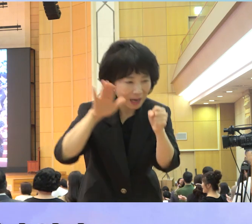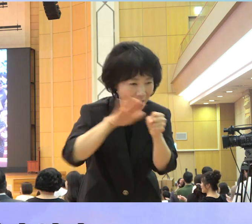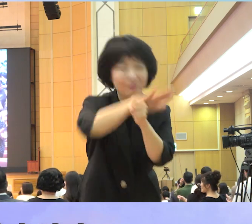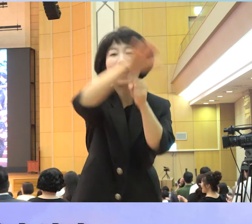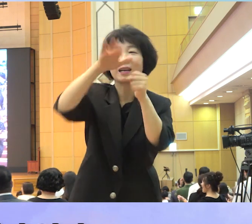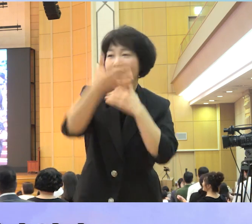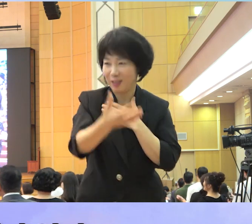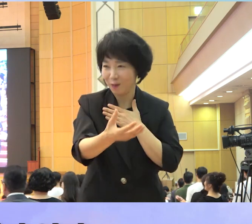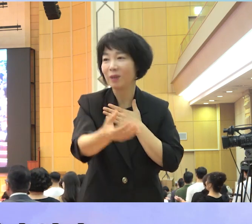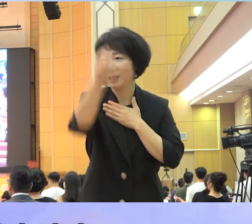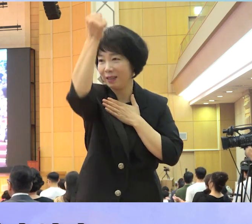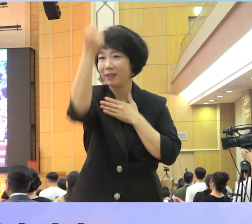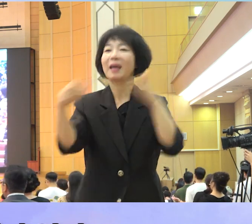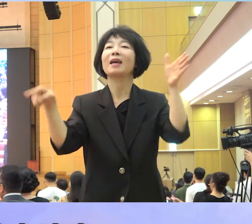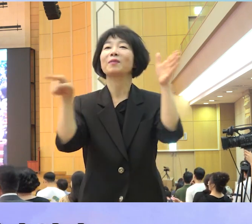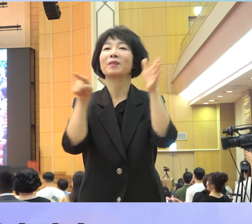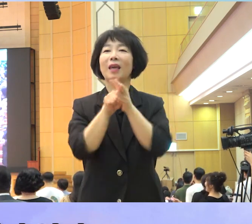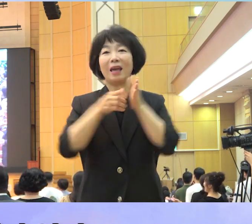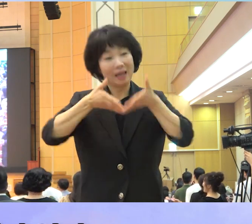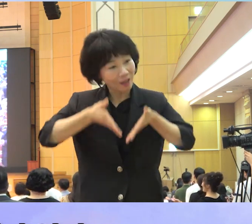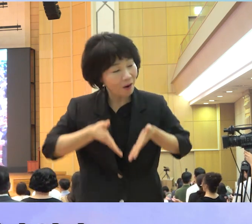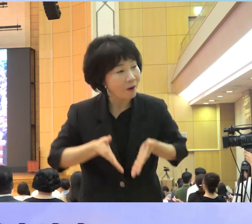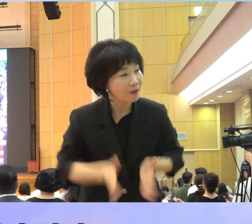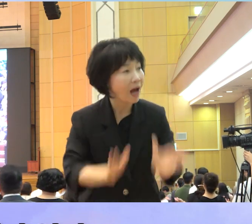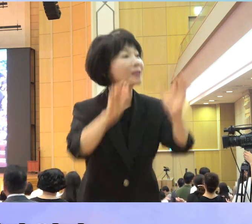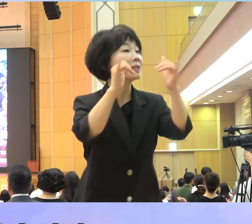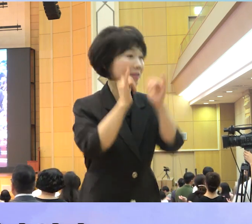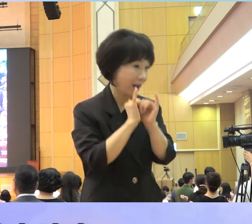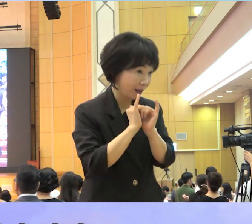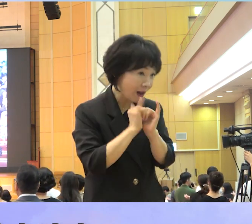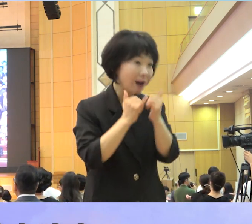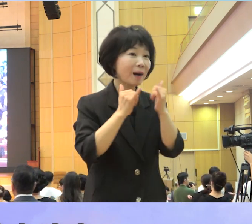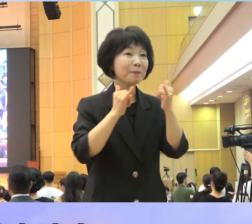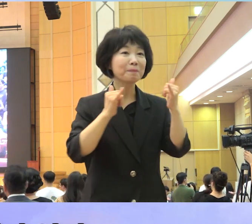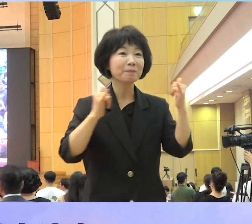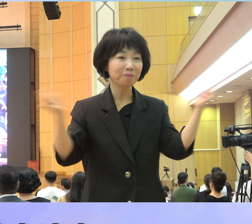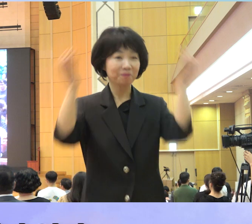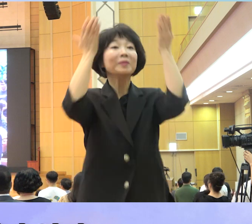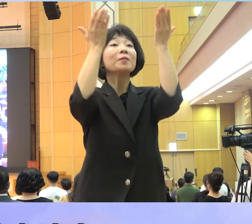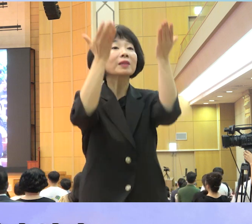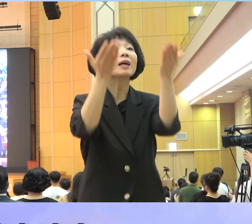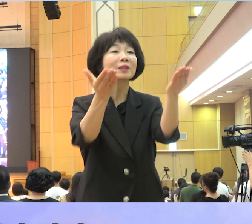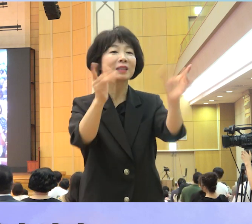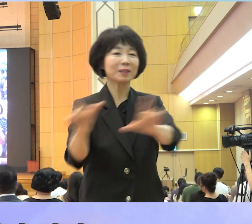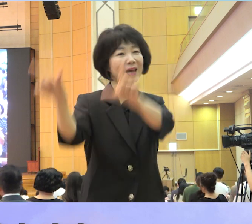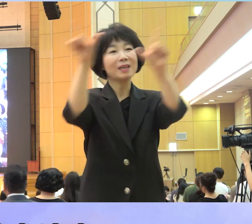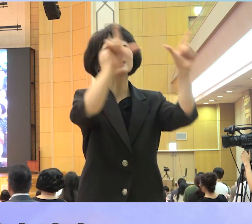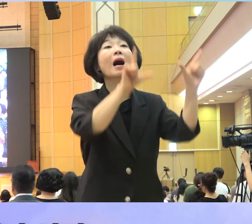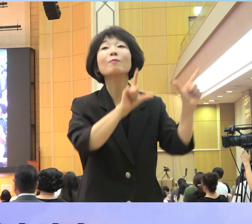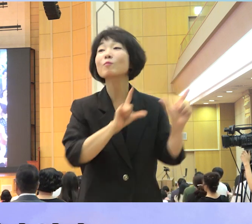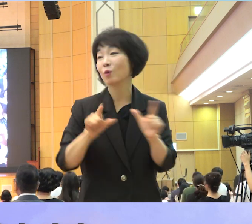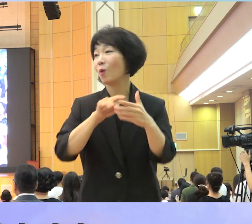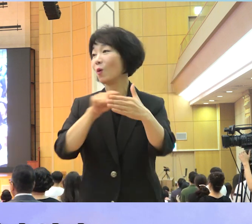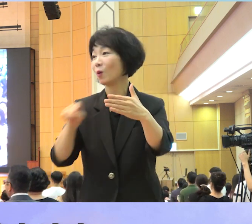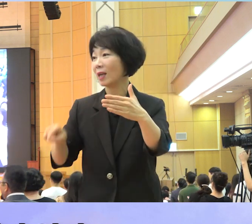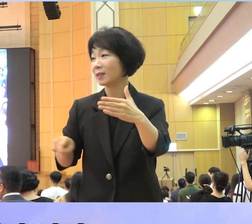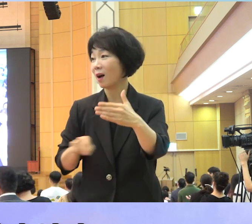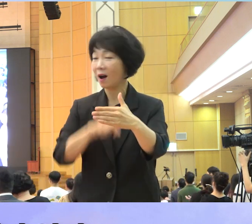당신은 사랑받기 위해 태어난 사람, 당신의